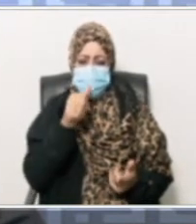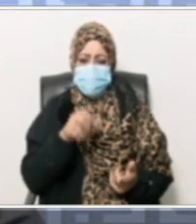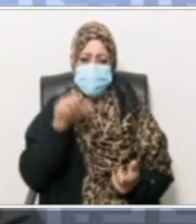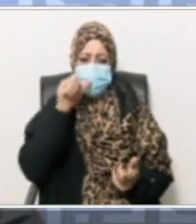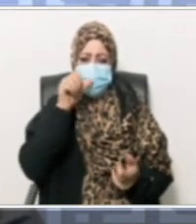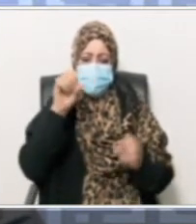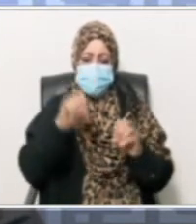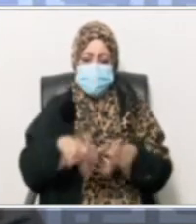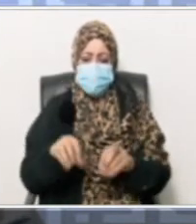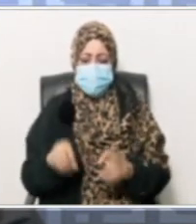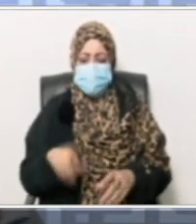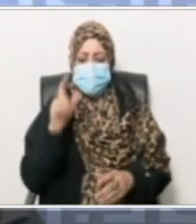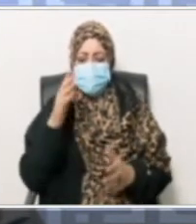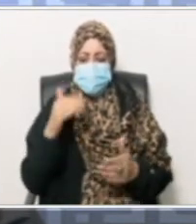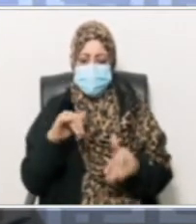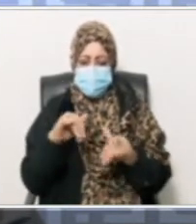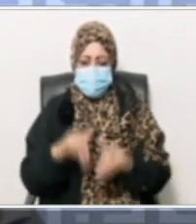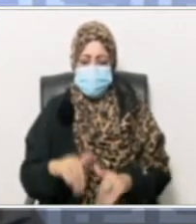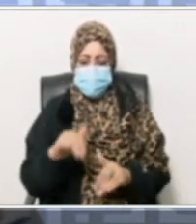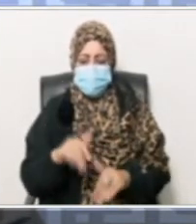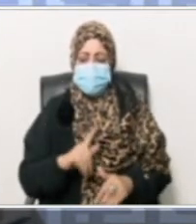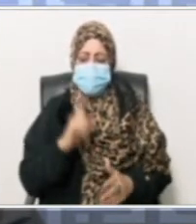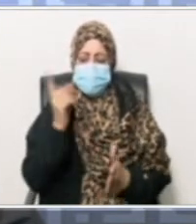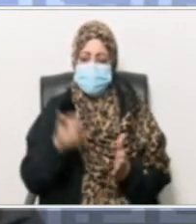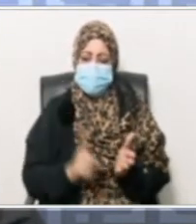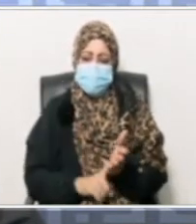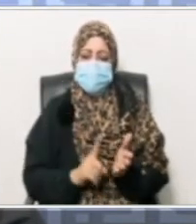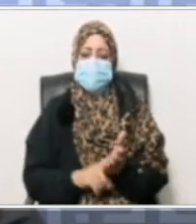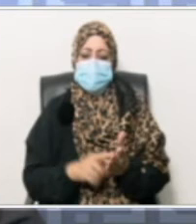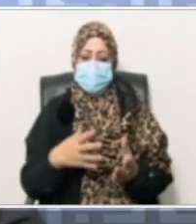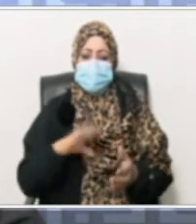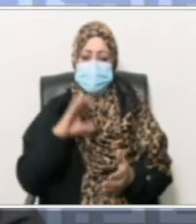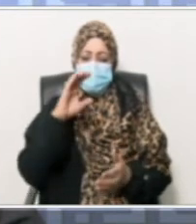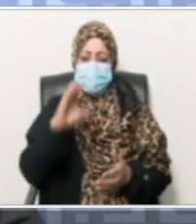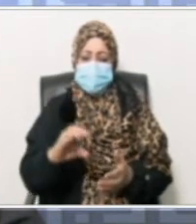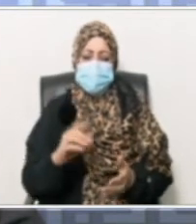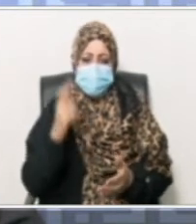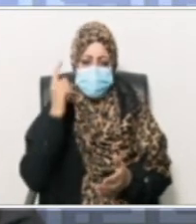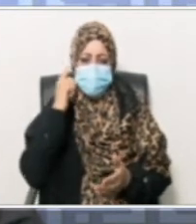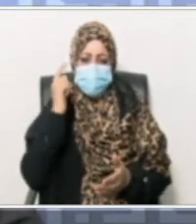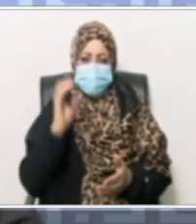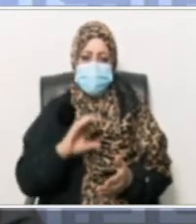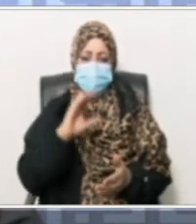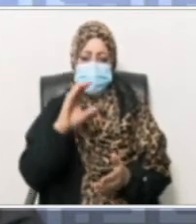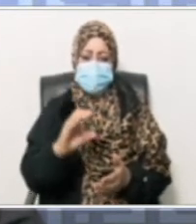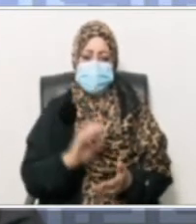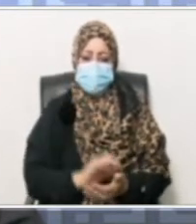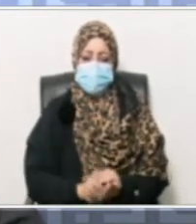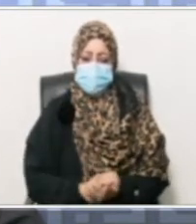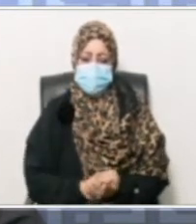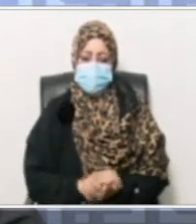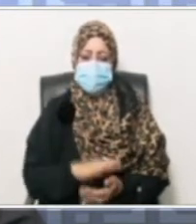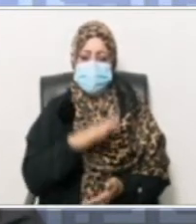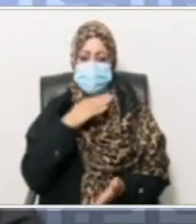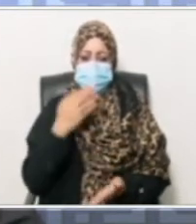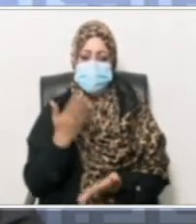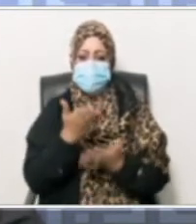يقولوا تسقي الميت في القبره. حاضر تسمع الجواب. حاضر تسمع الجواب. حضر لك الخير يا اخي، حضر لك الخير